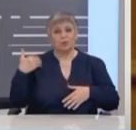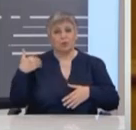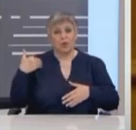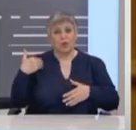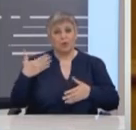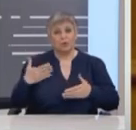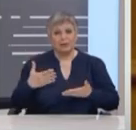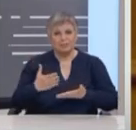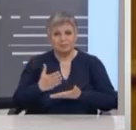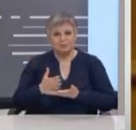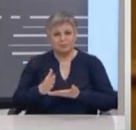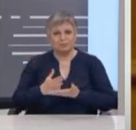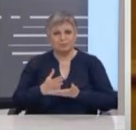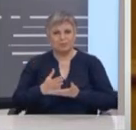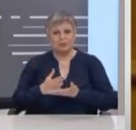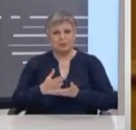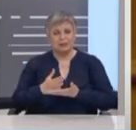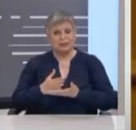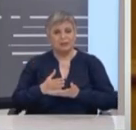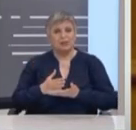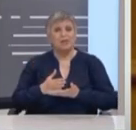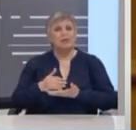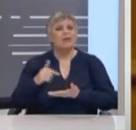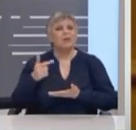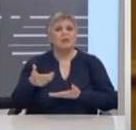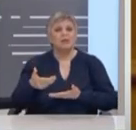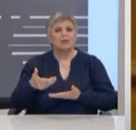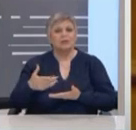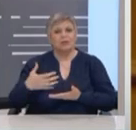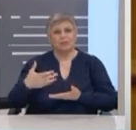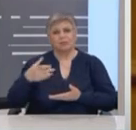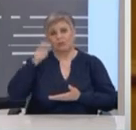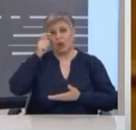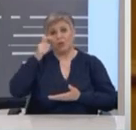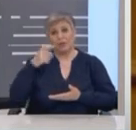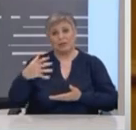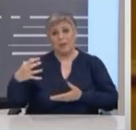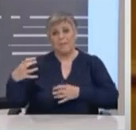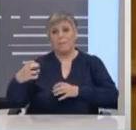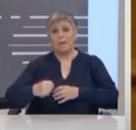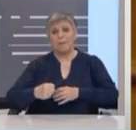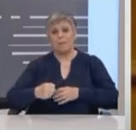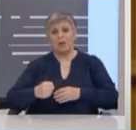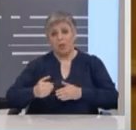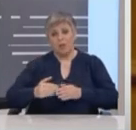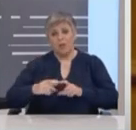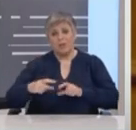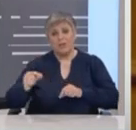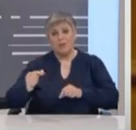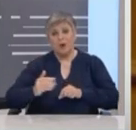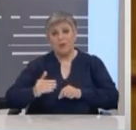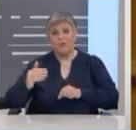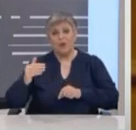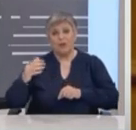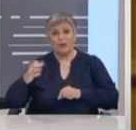τη διεθνή συζήτηση, με την παράνομη εισβολή και κατοχή μέρους της Βόρειας Κύπρου από